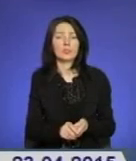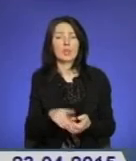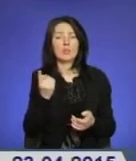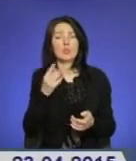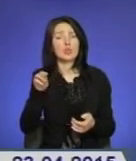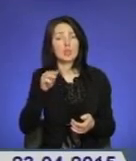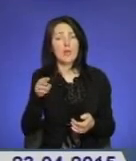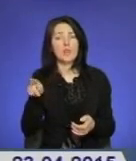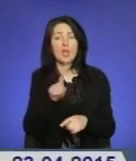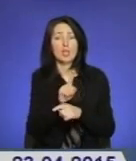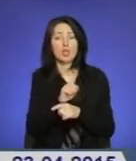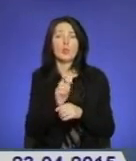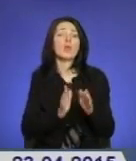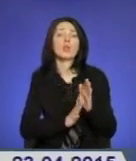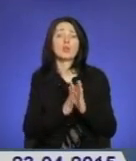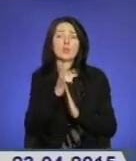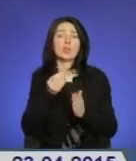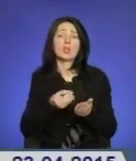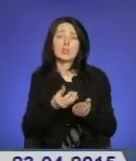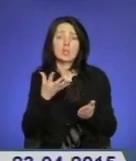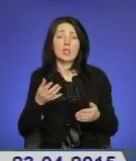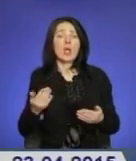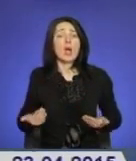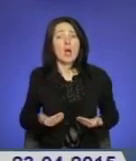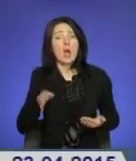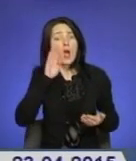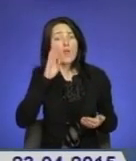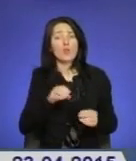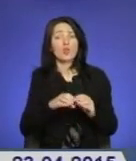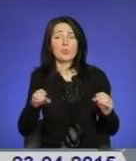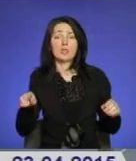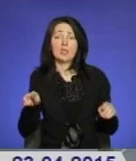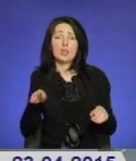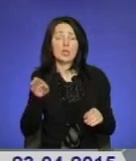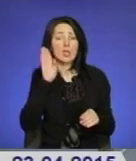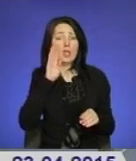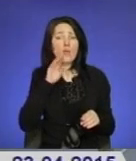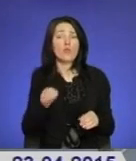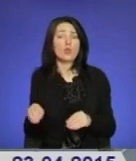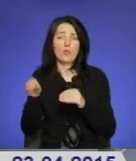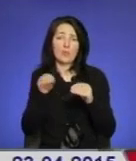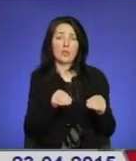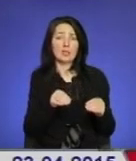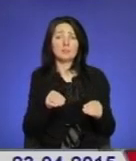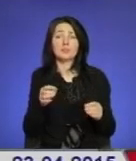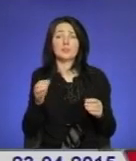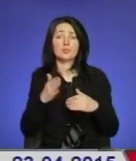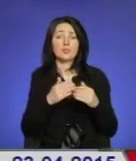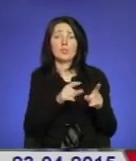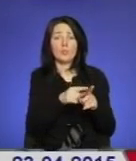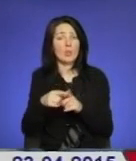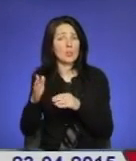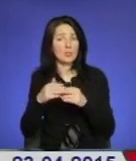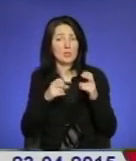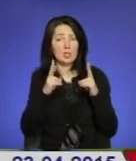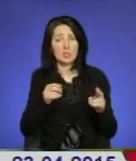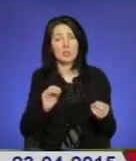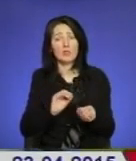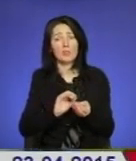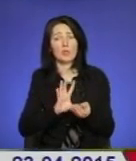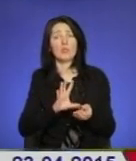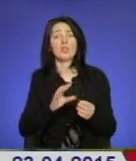1 травня у Тернополі зростуть тарифи на водопостачання та водовідведення. За словами спеціалістів галузі, підвищення тарифів на